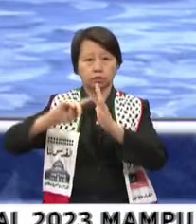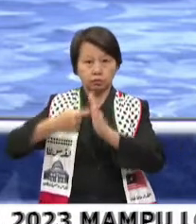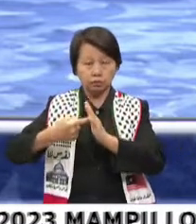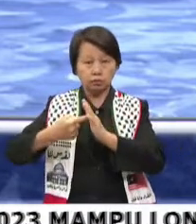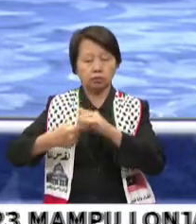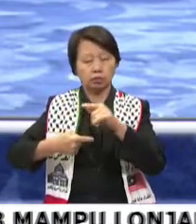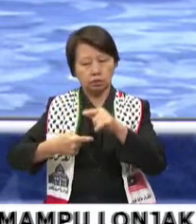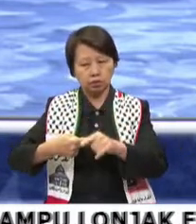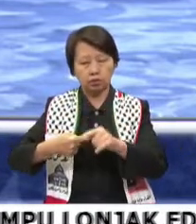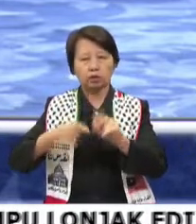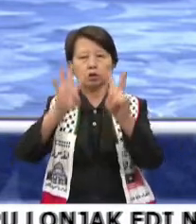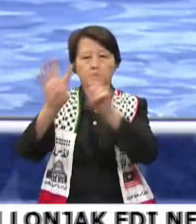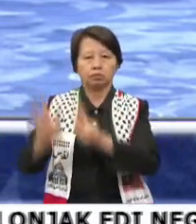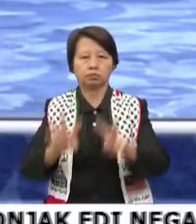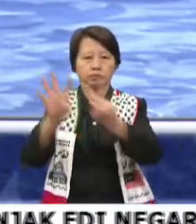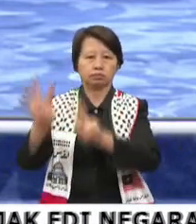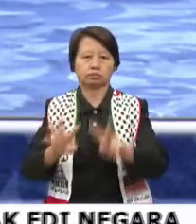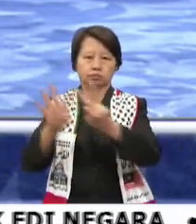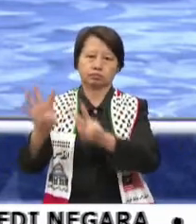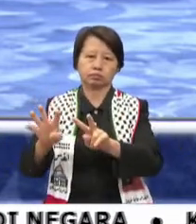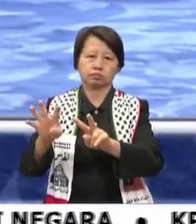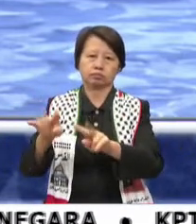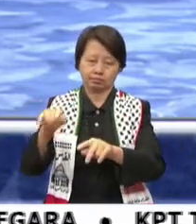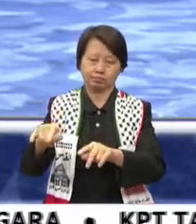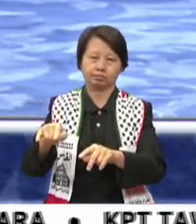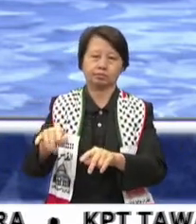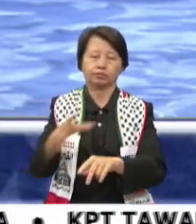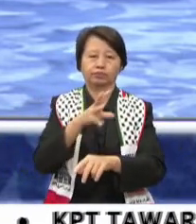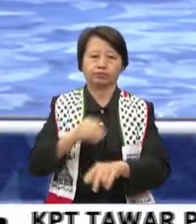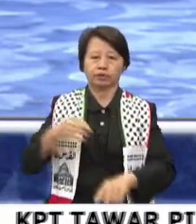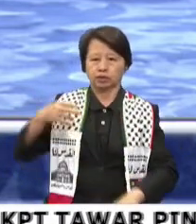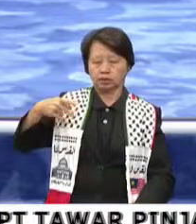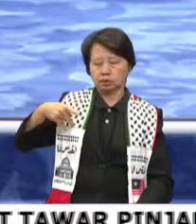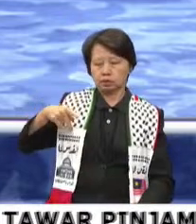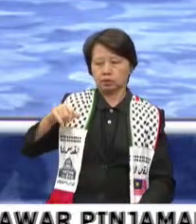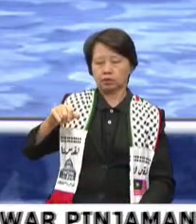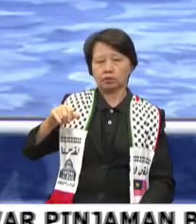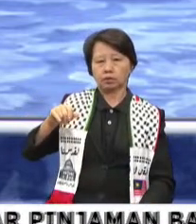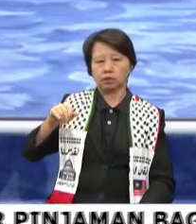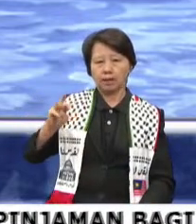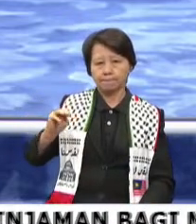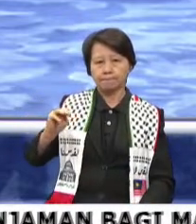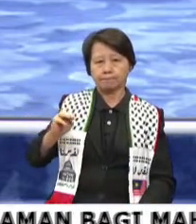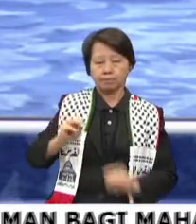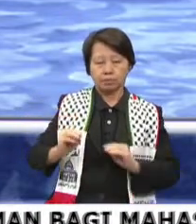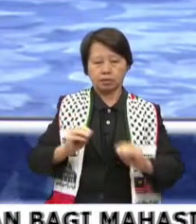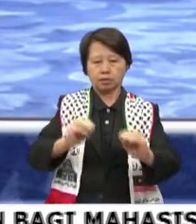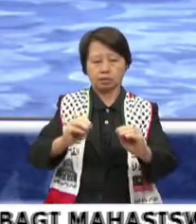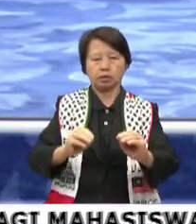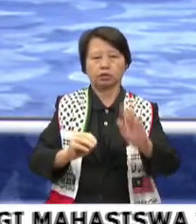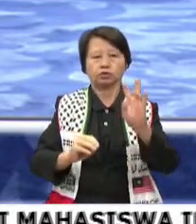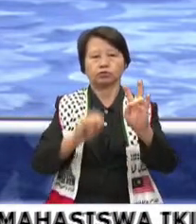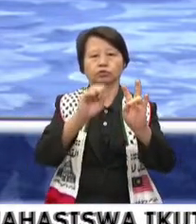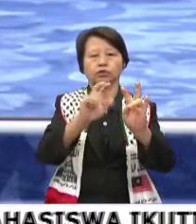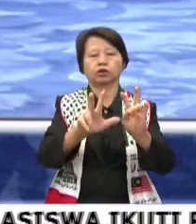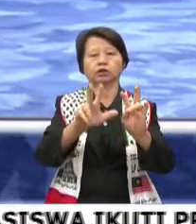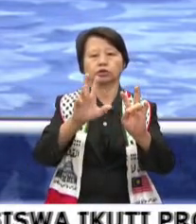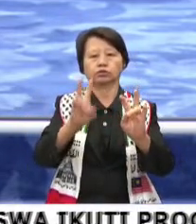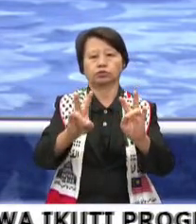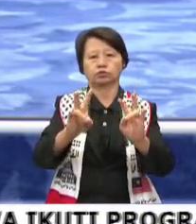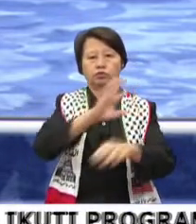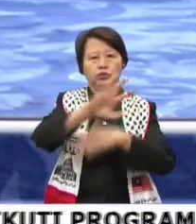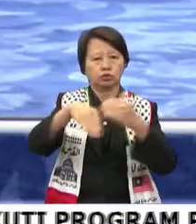operasi 24 jam kemudian PAM bergerak 737 di